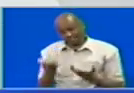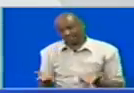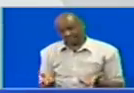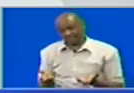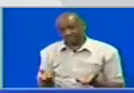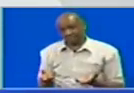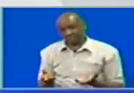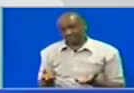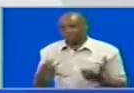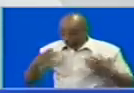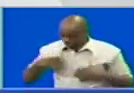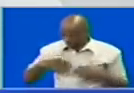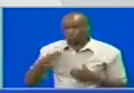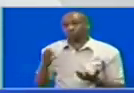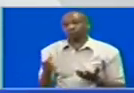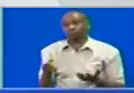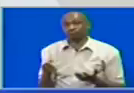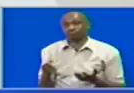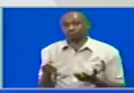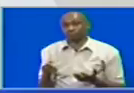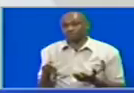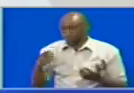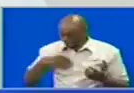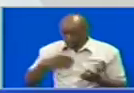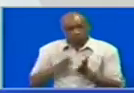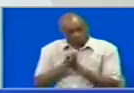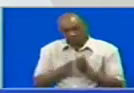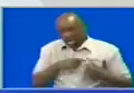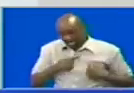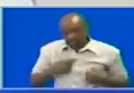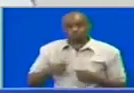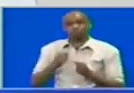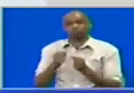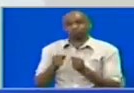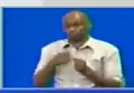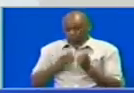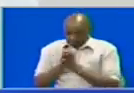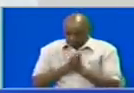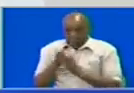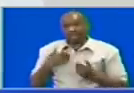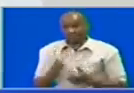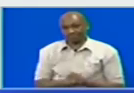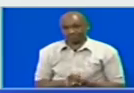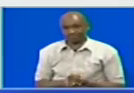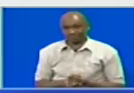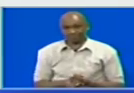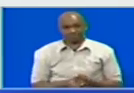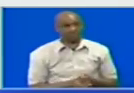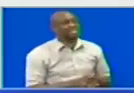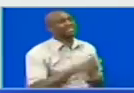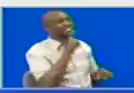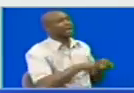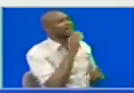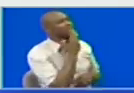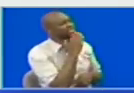kuwa watu wana nguvu ya kuwa na moyo ya kucheza na bidii. Naam. Kusema hivyo FC ya wakati